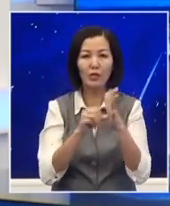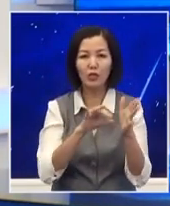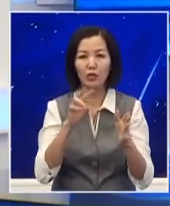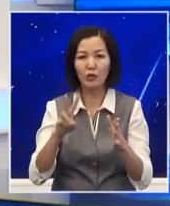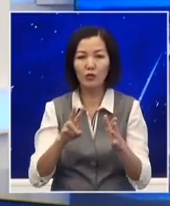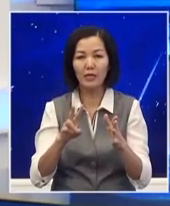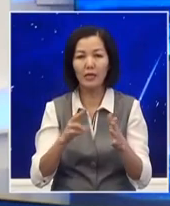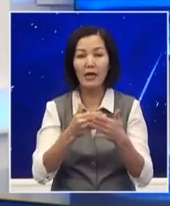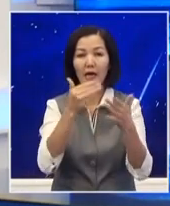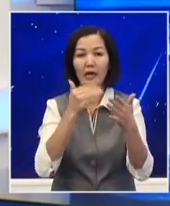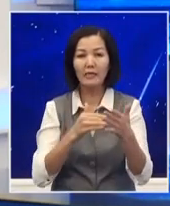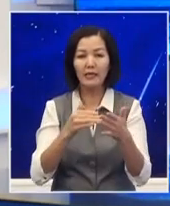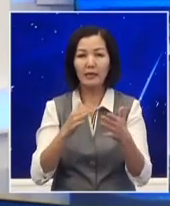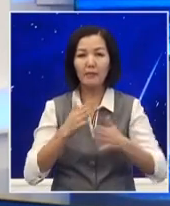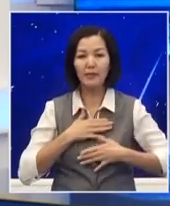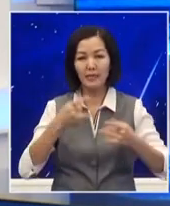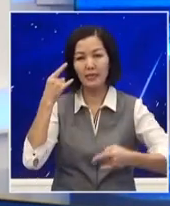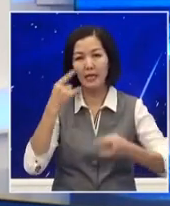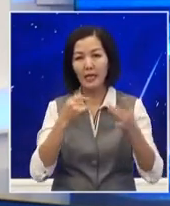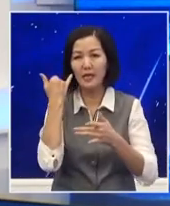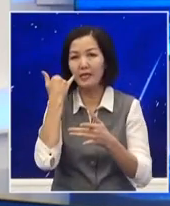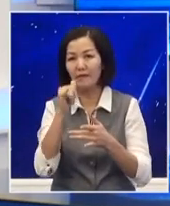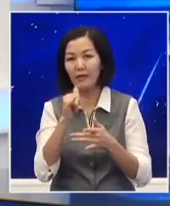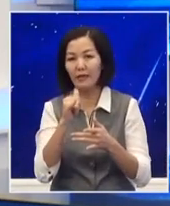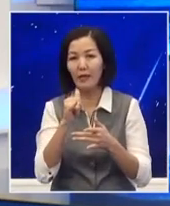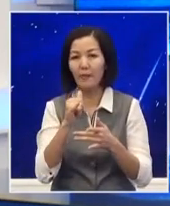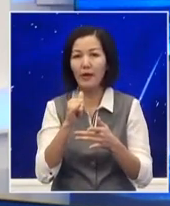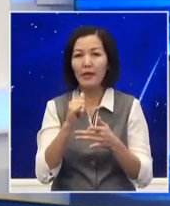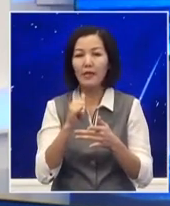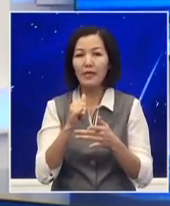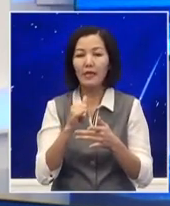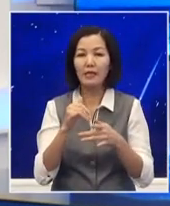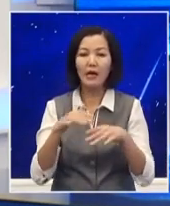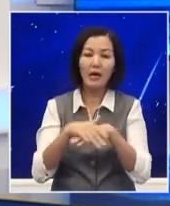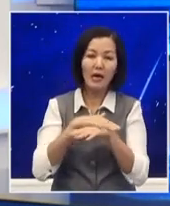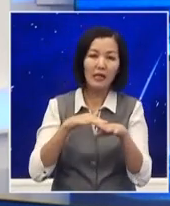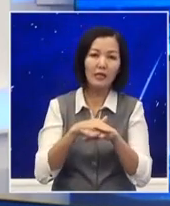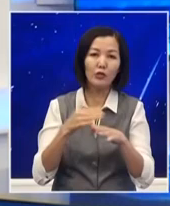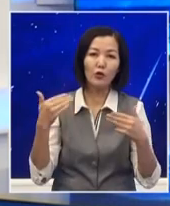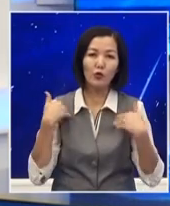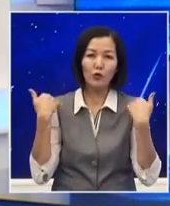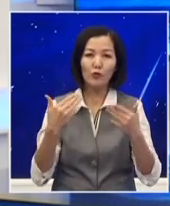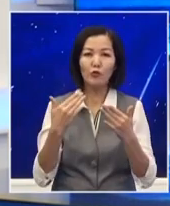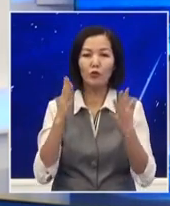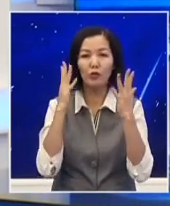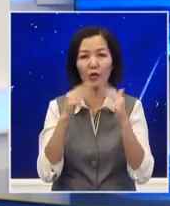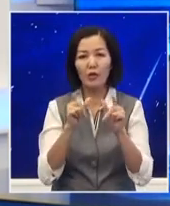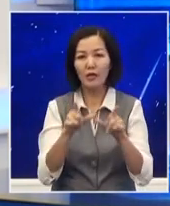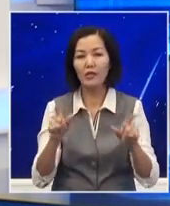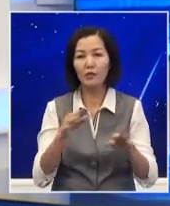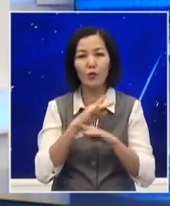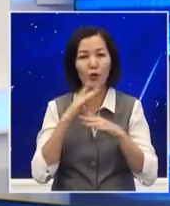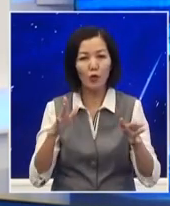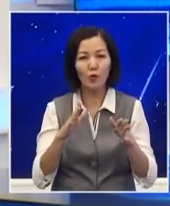16 желтоқсан қарсаңында редакциямызға хабарласып, көгілдір экран арқылы ел жұртқа ақ тілегін жолдаушылар қатары көбейіп